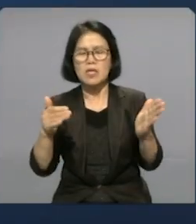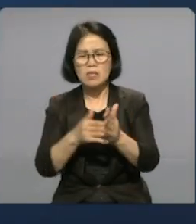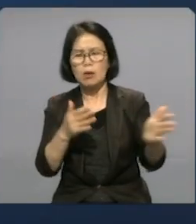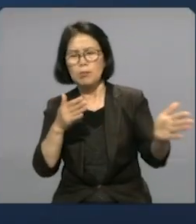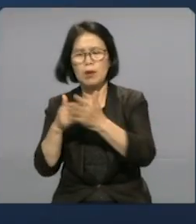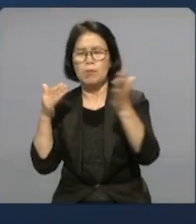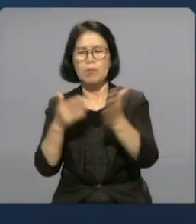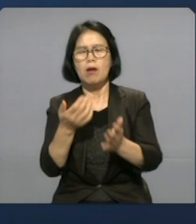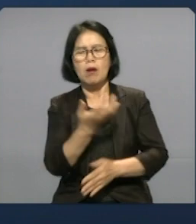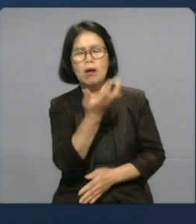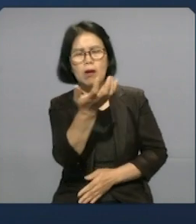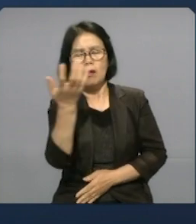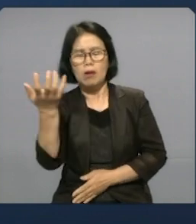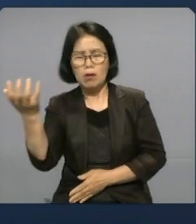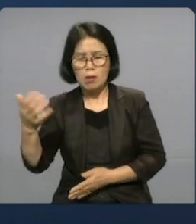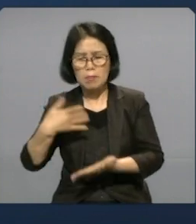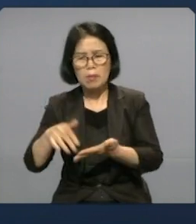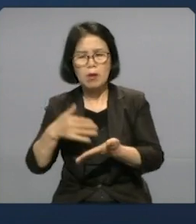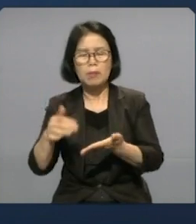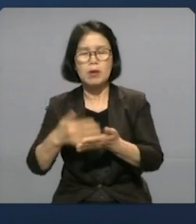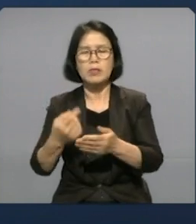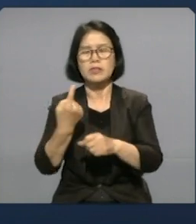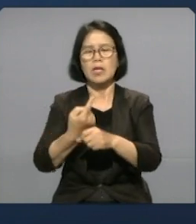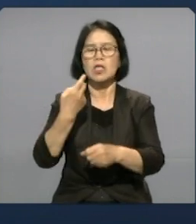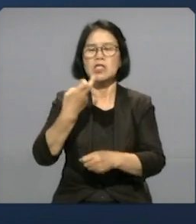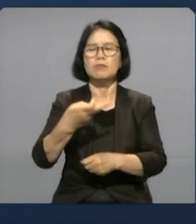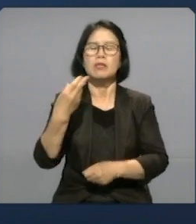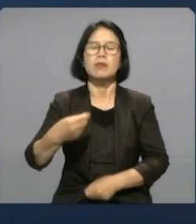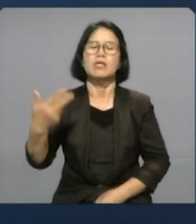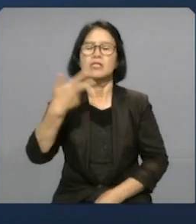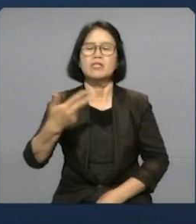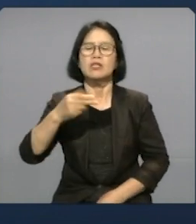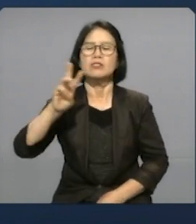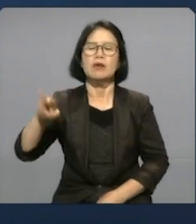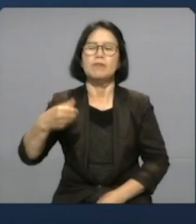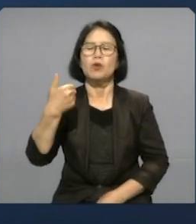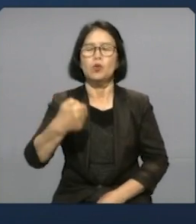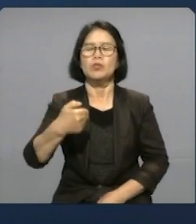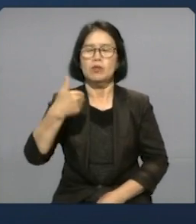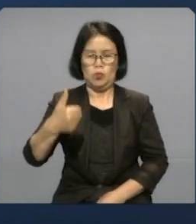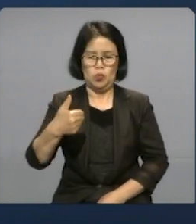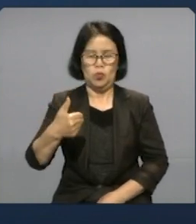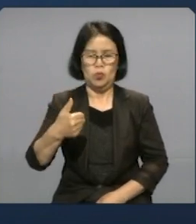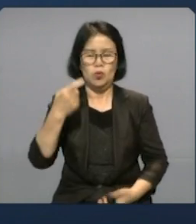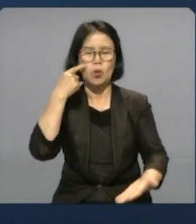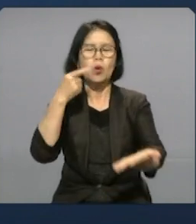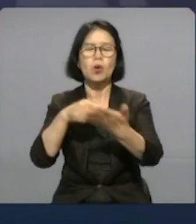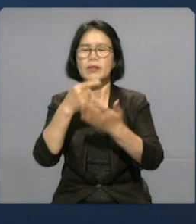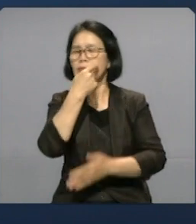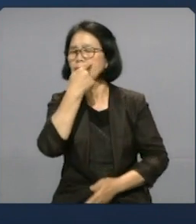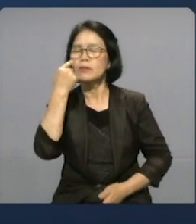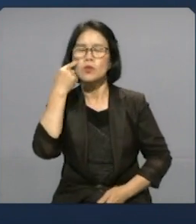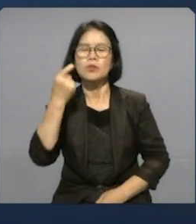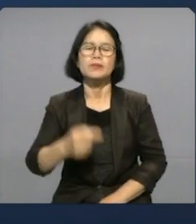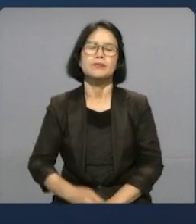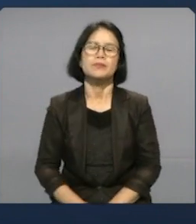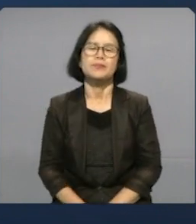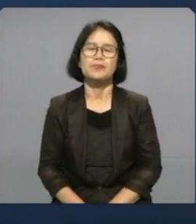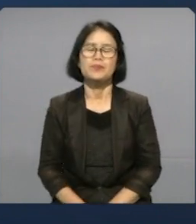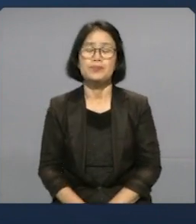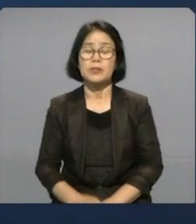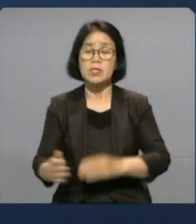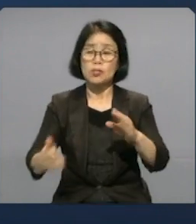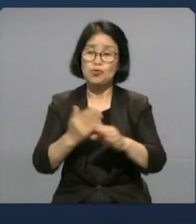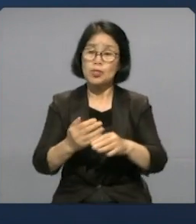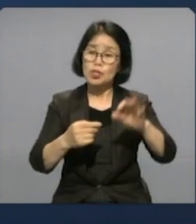퇴짜를 맞고 헤매는 뺑뺑이 건수가 지난해 12만 7,355건이라는 것이 현실을 증명합니다. 이